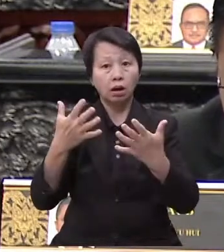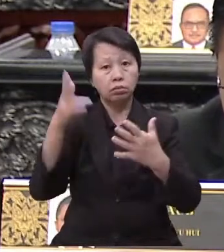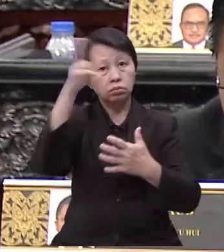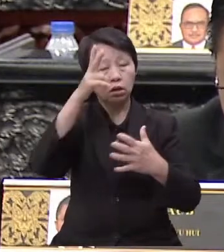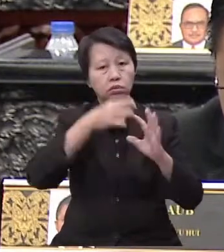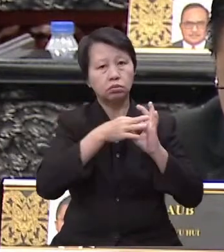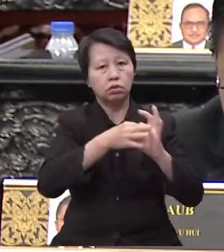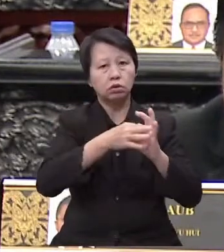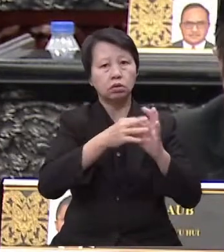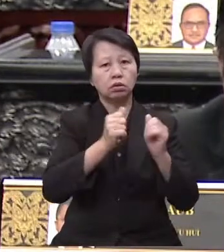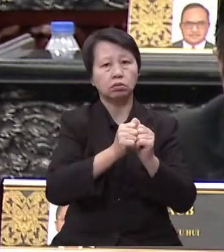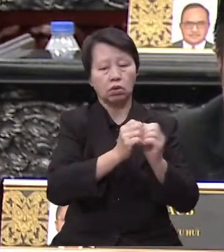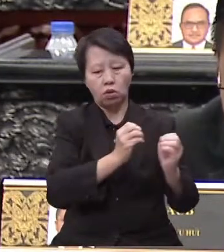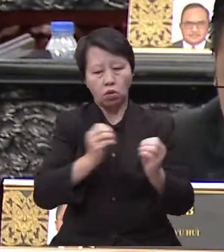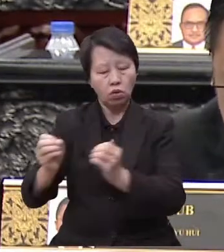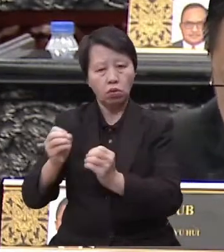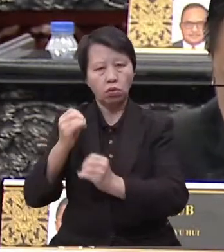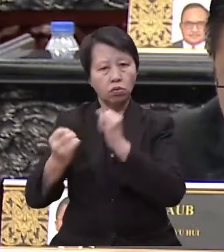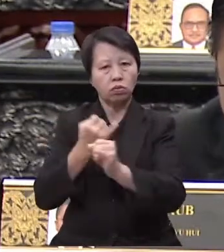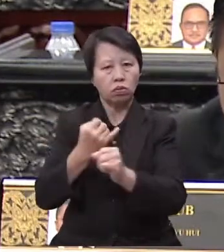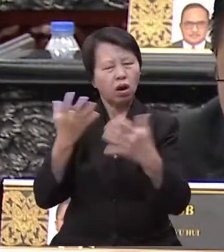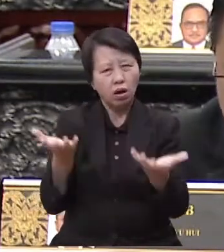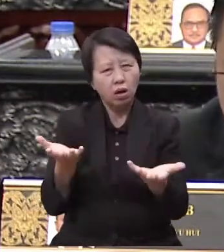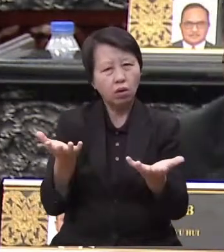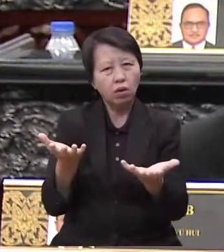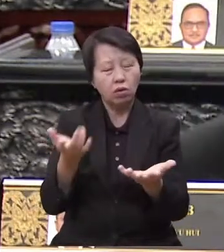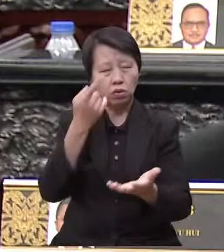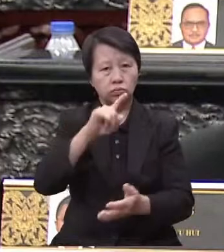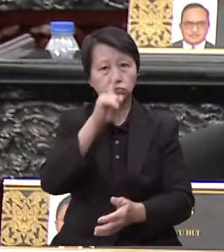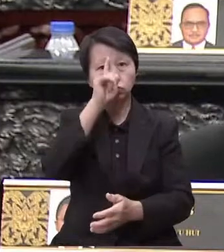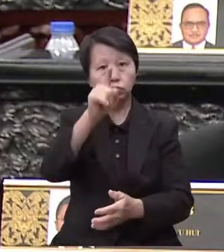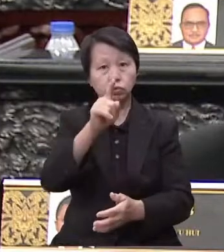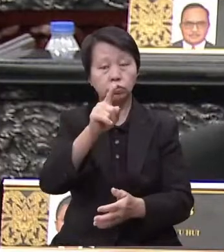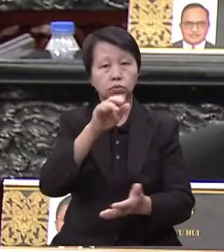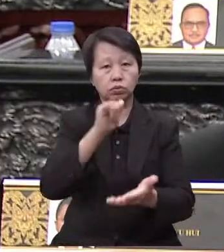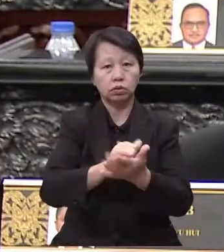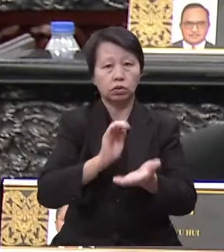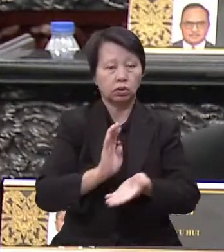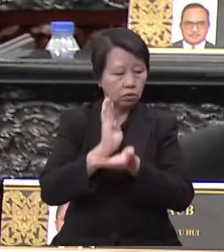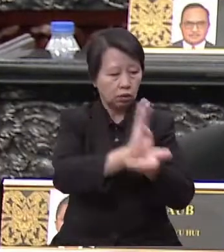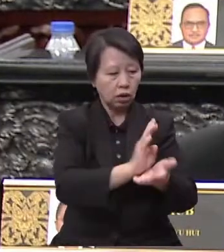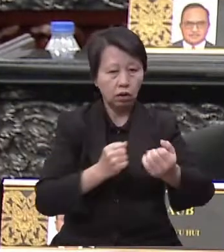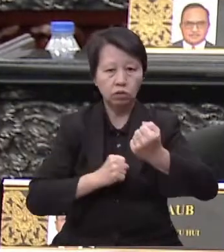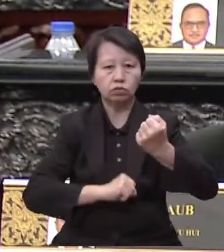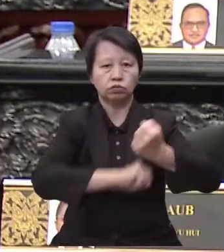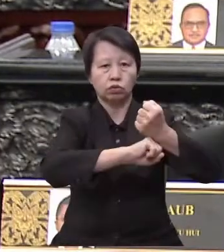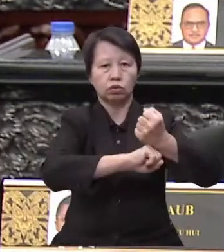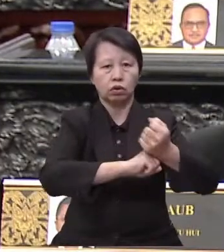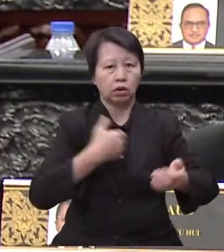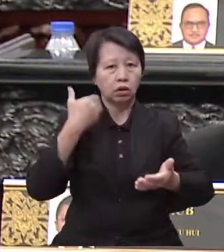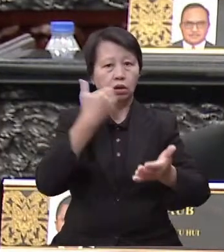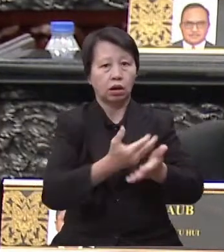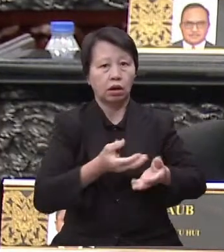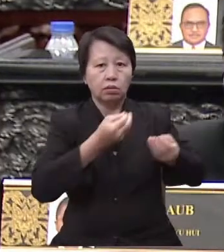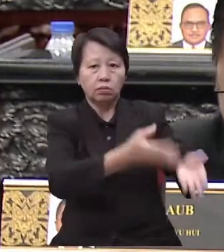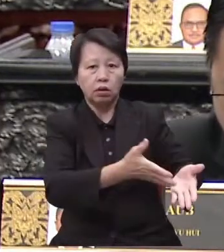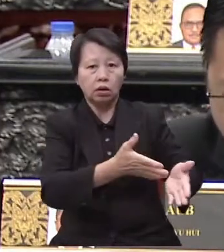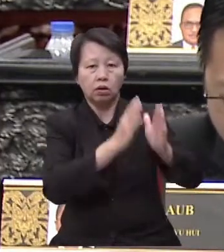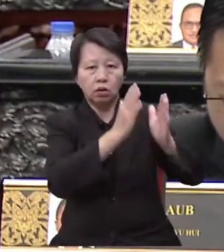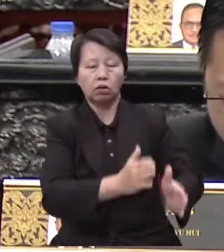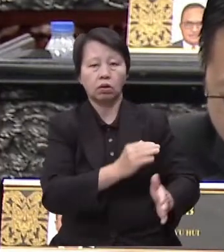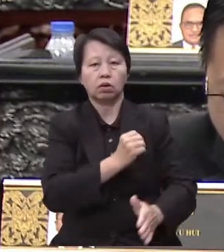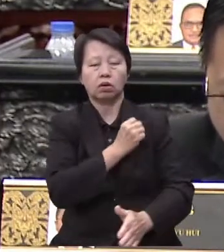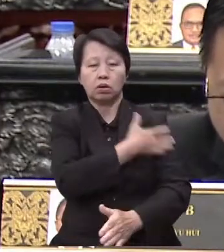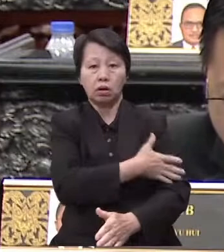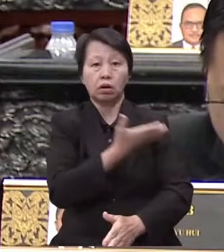bekerjasama dengan organisasi antarabangsa ataupun NGO untuk memastikan bahawa bantuan dan sokongan sampai kepada mangsa di Gaza